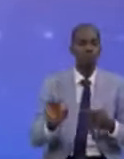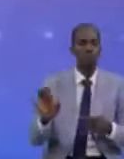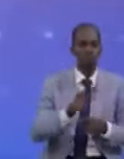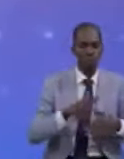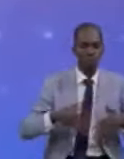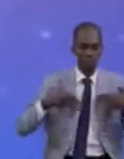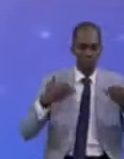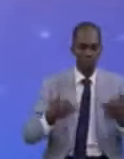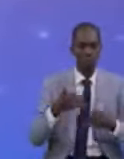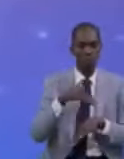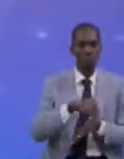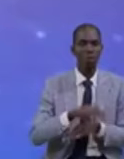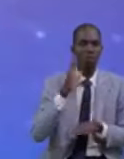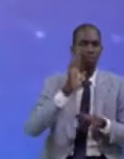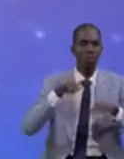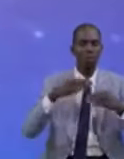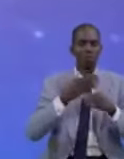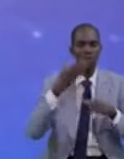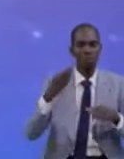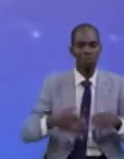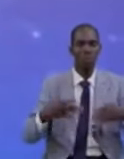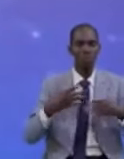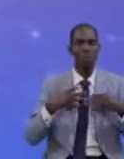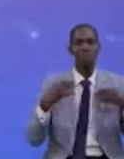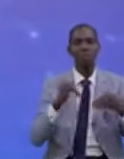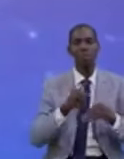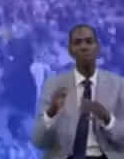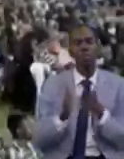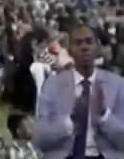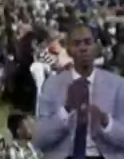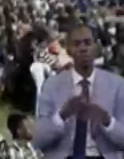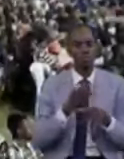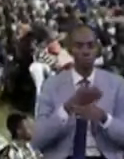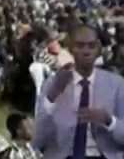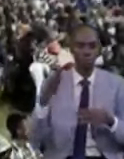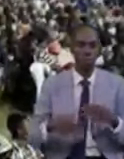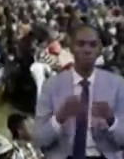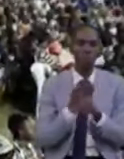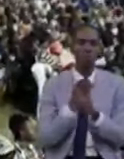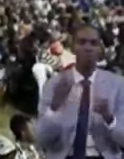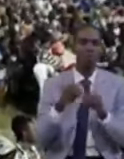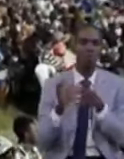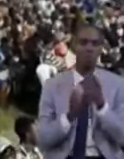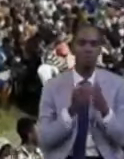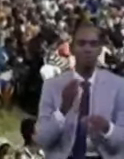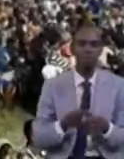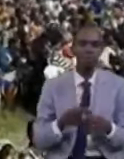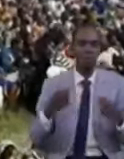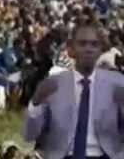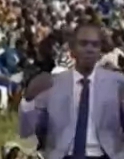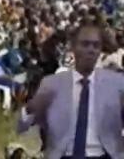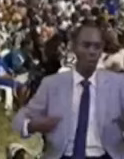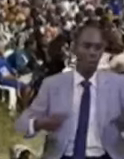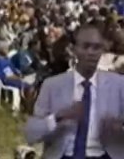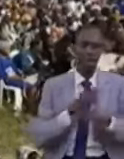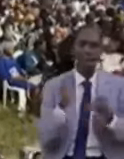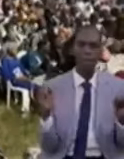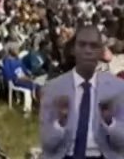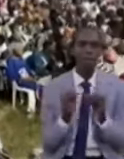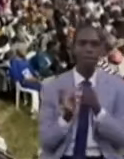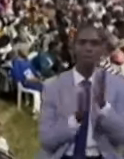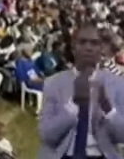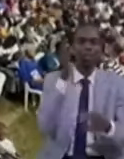donnera la guérison totale la délivrance totale plus d'affliction au nom de